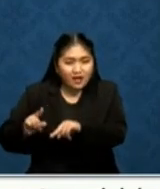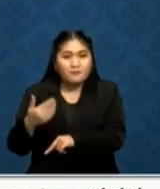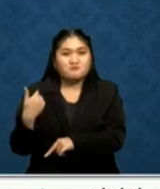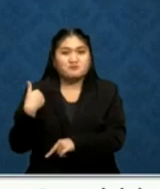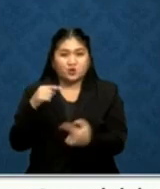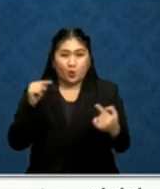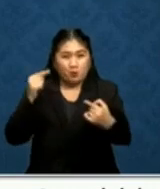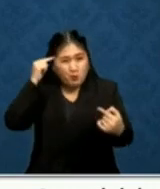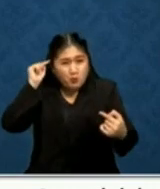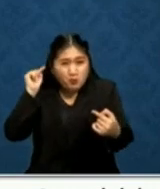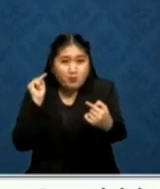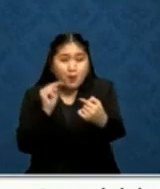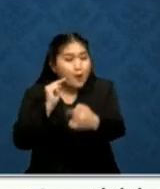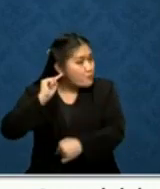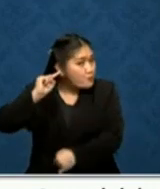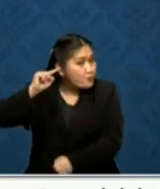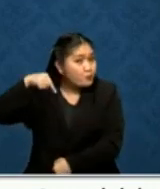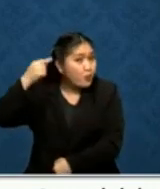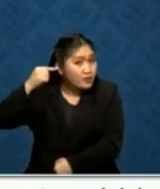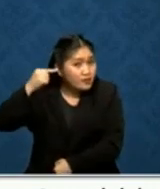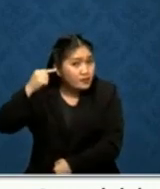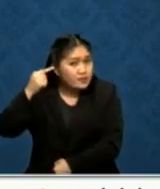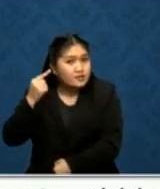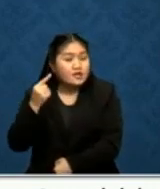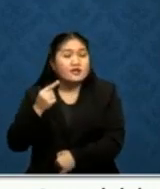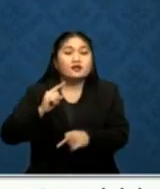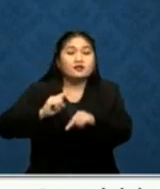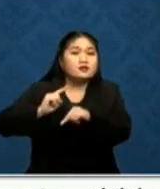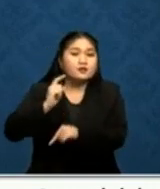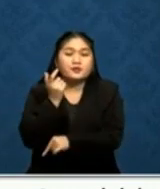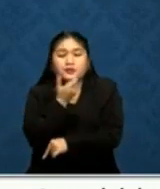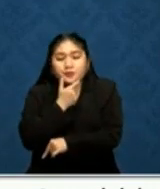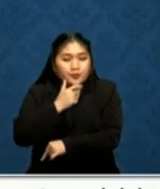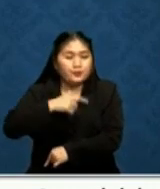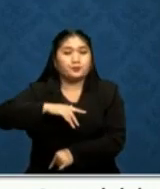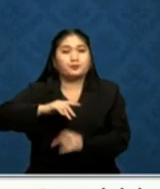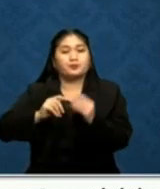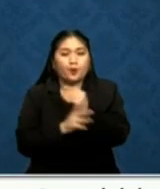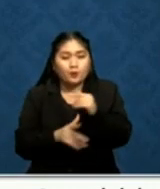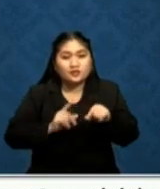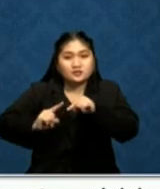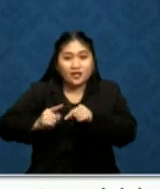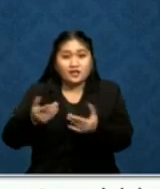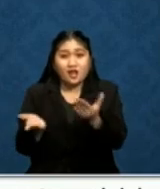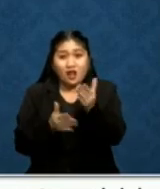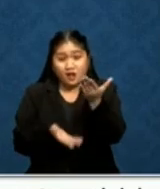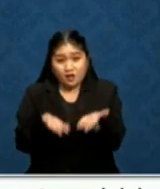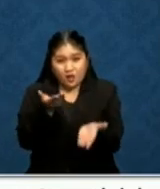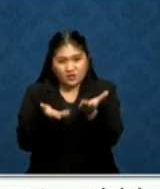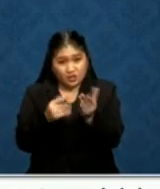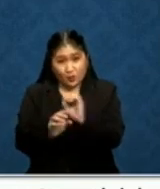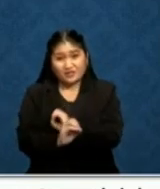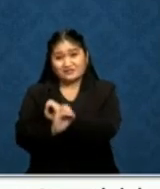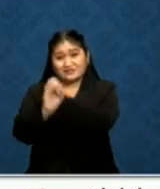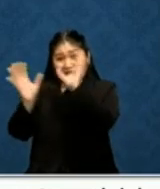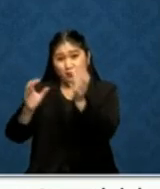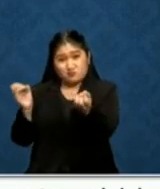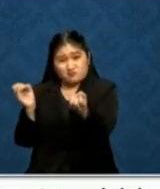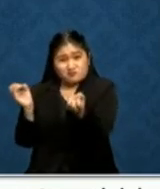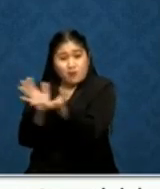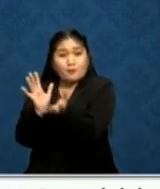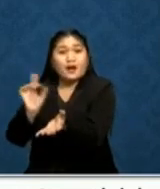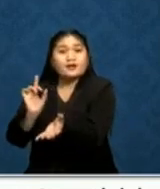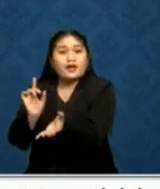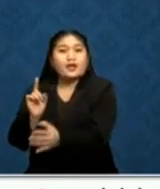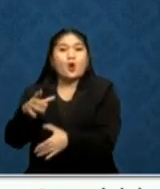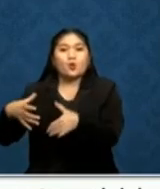กอยู่ในกลุ่มของผู้หญิงบ้างกลุ่มของผู้มีความหลากหลายทางเพศบ้างแต่กลุ่มที่ชัดเจนมากว่ามักจะได้รับผลกระทบมากที่สุดก็